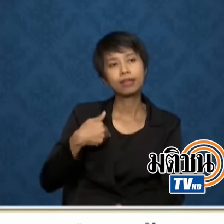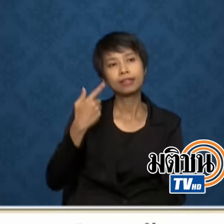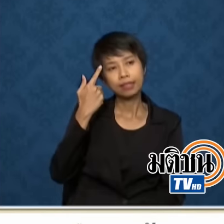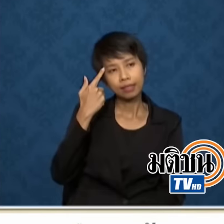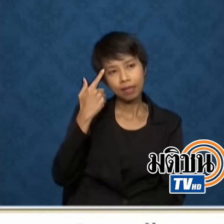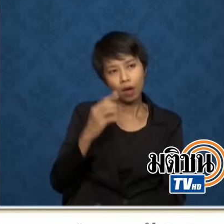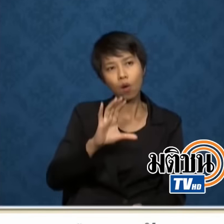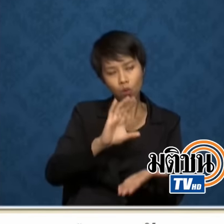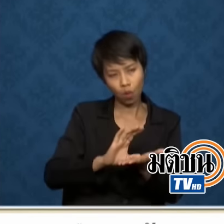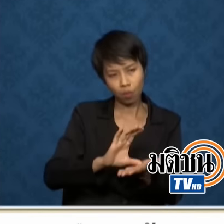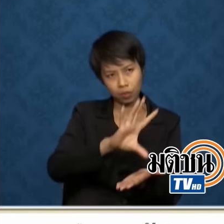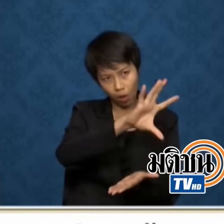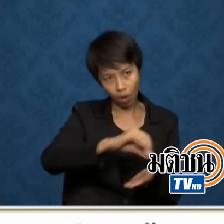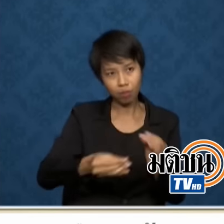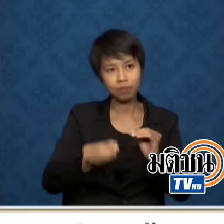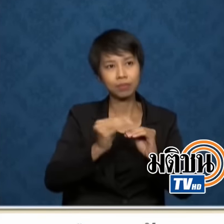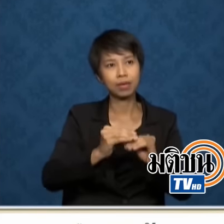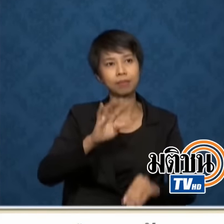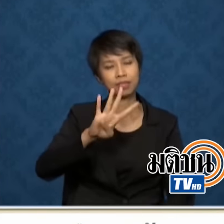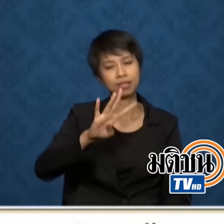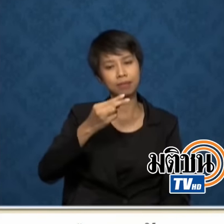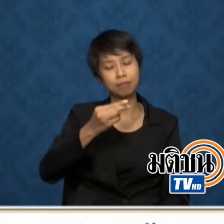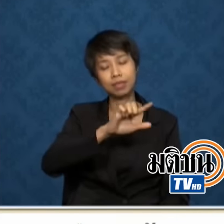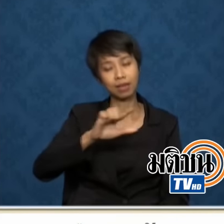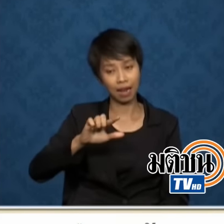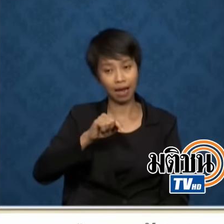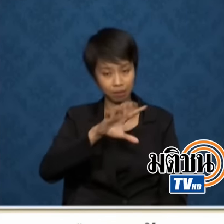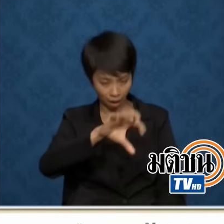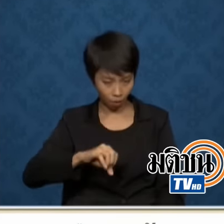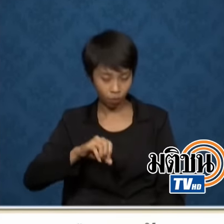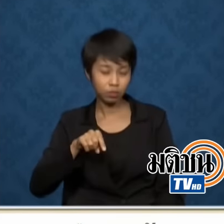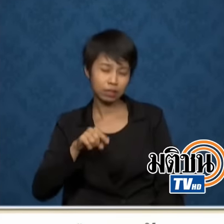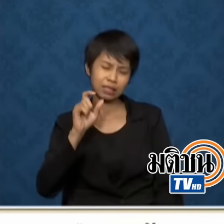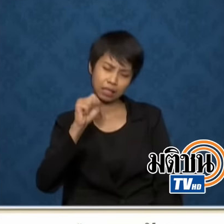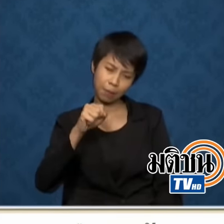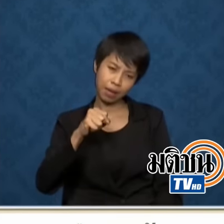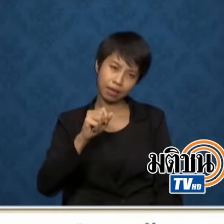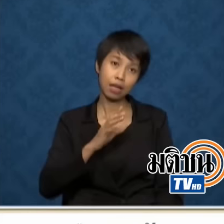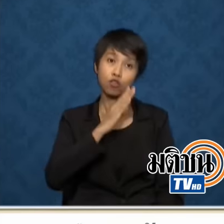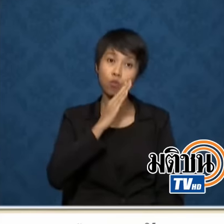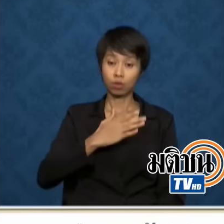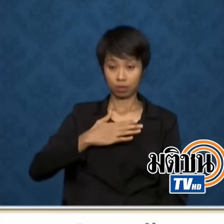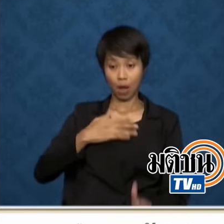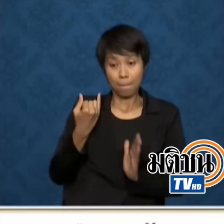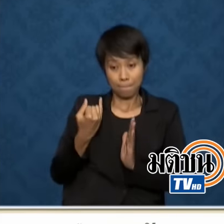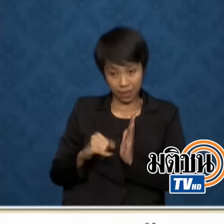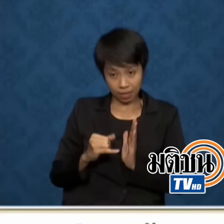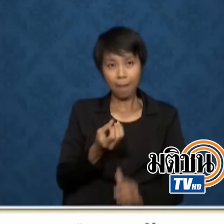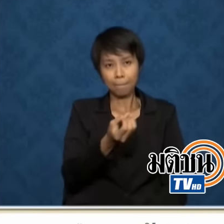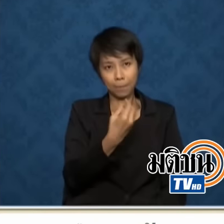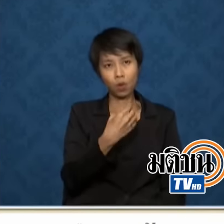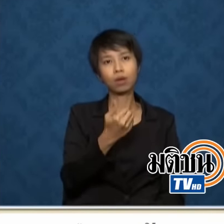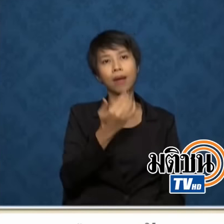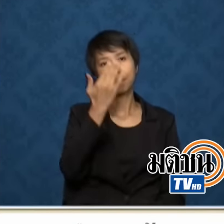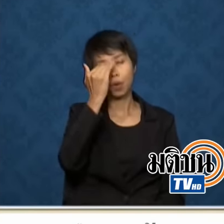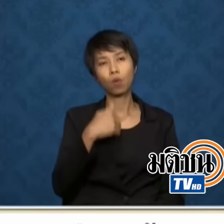งบกลางมาอีกสัก 40,000 ล้านหรือไม่นะคะอันนี้ถ้าดิฉันผิดเนี่ยสามารถที่จะแก้ดิฉันได้เลยเพรา